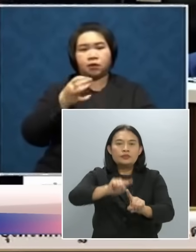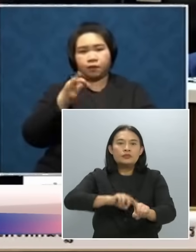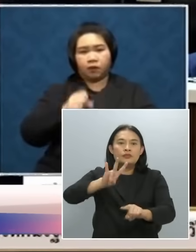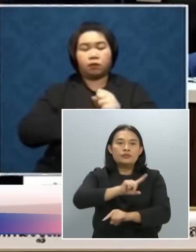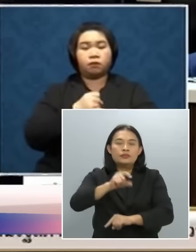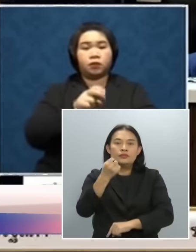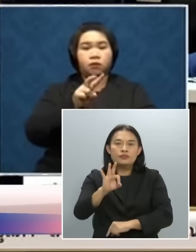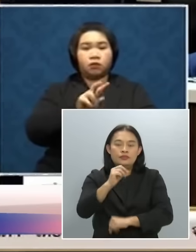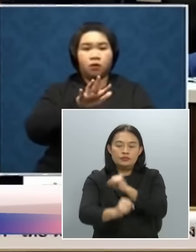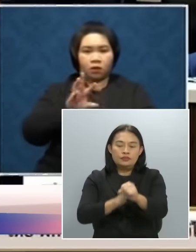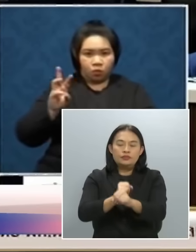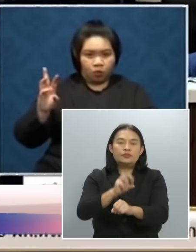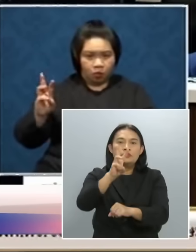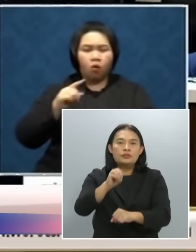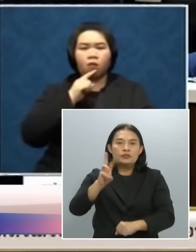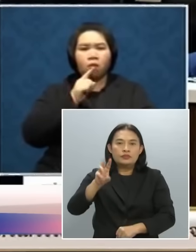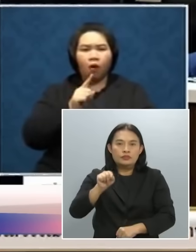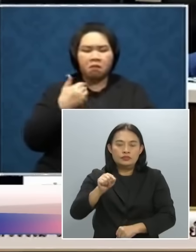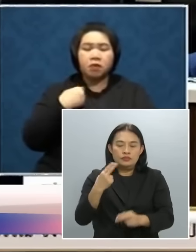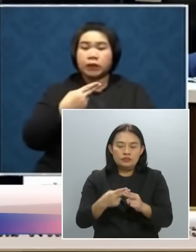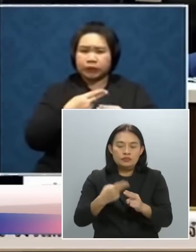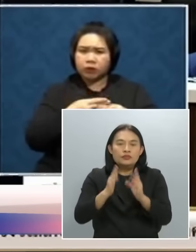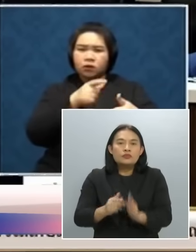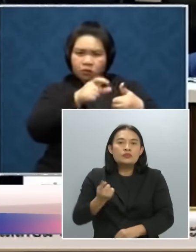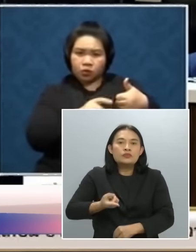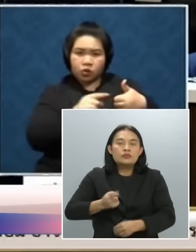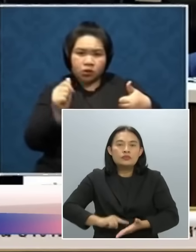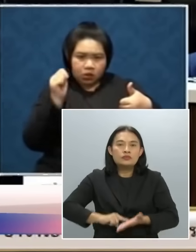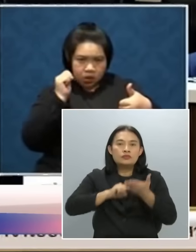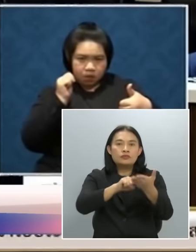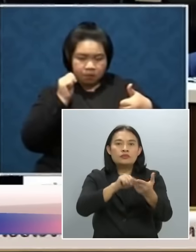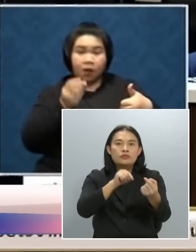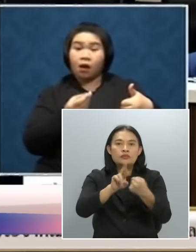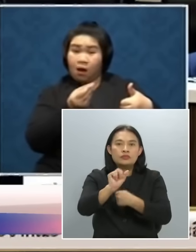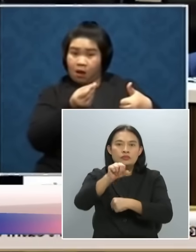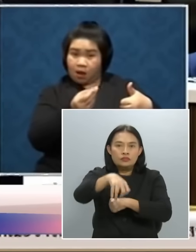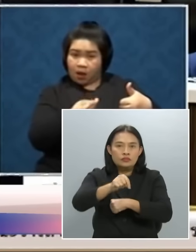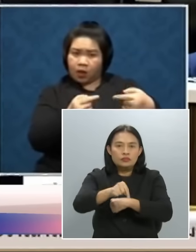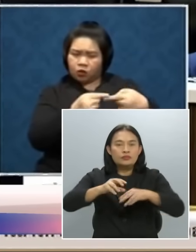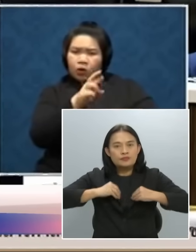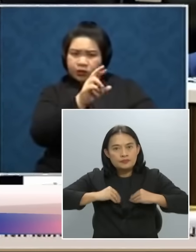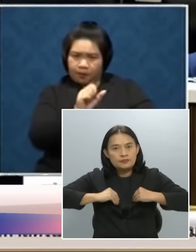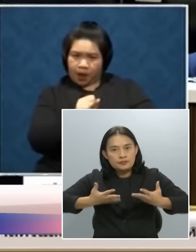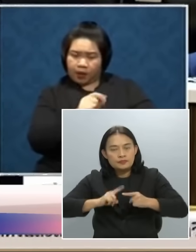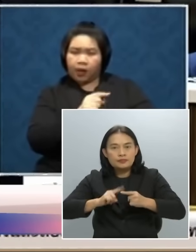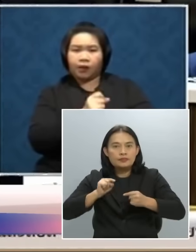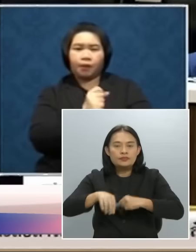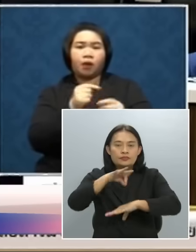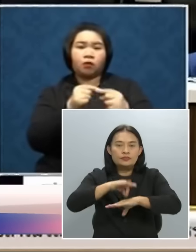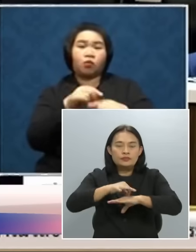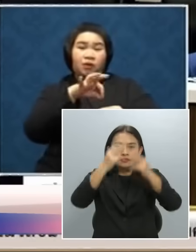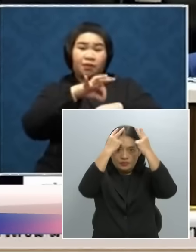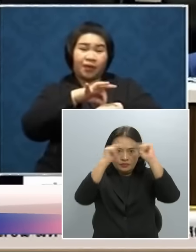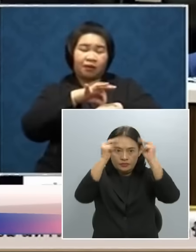นะครับว่าการเสนอชื่อบุคคลเดิมเพื่อให้รัฐสภาให้ความเห็นชอบให้สมควรดำรงตำแหน่งนายก